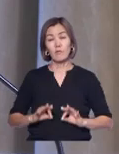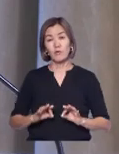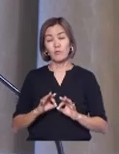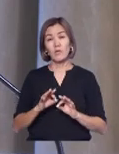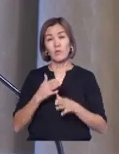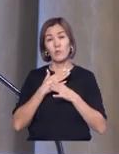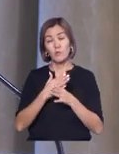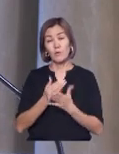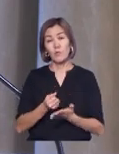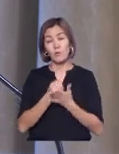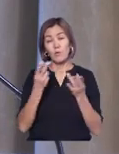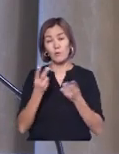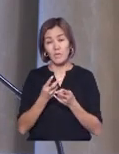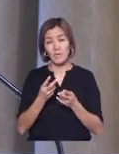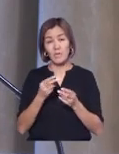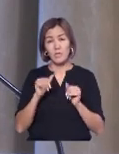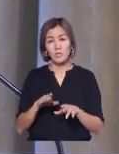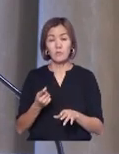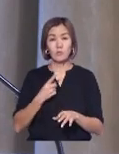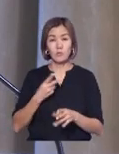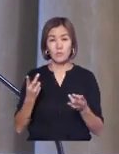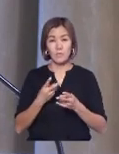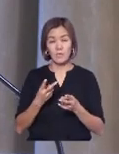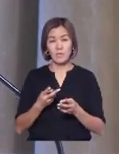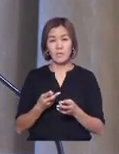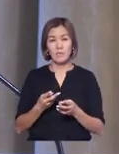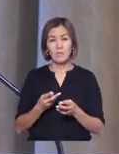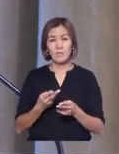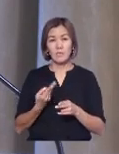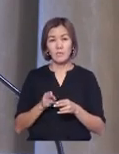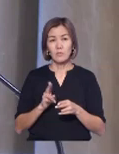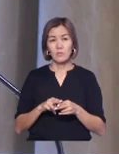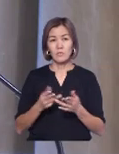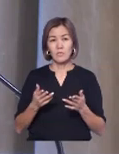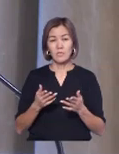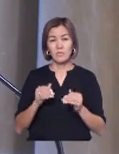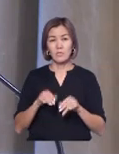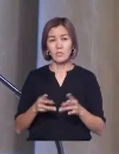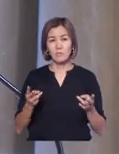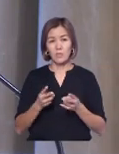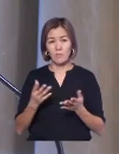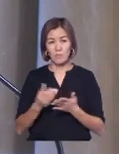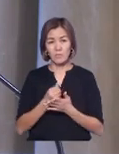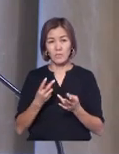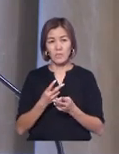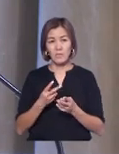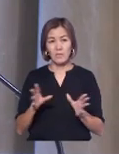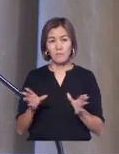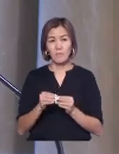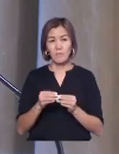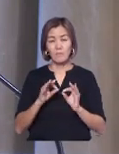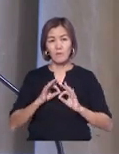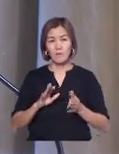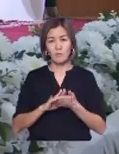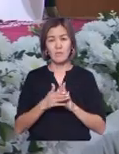174 миллионнан там екі есе бүгінгі бағамен өсіп кетеді. Сол себептен тиімді жолын табуымыз керек. Оған вроде прокуратурамен